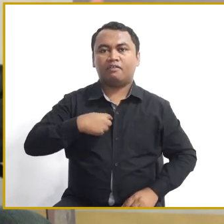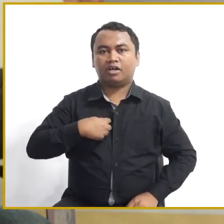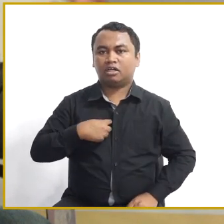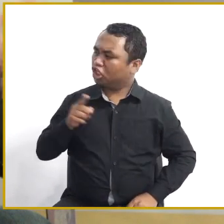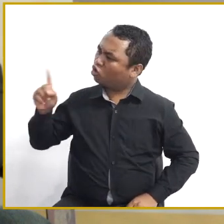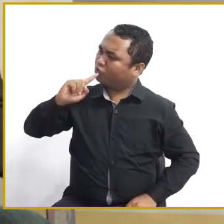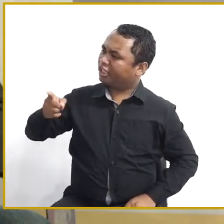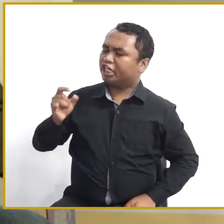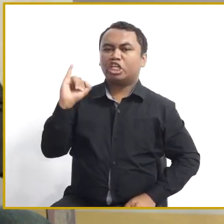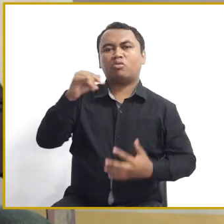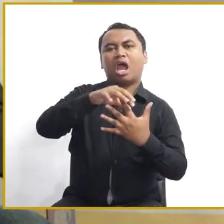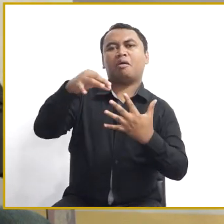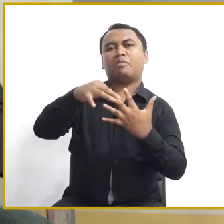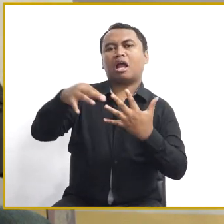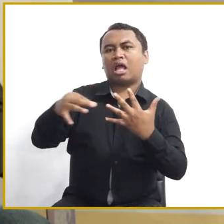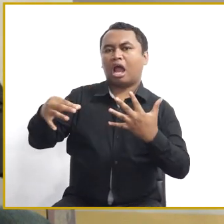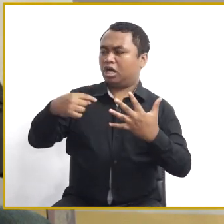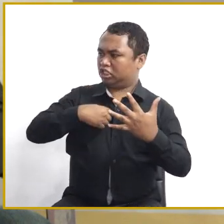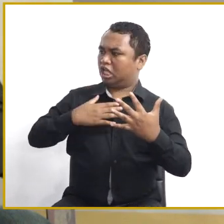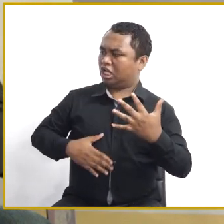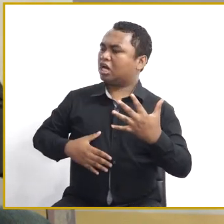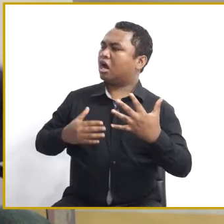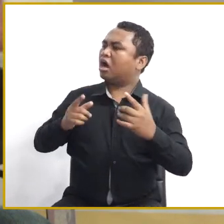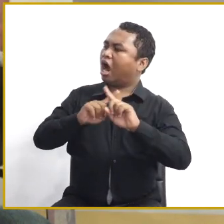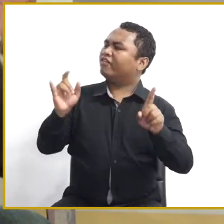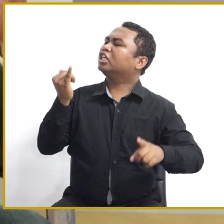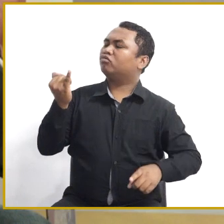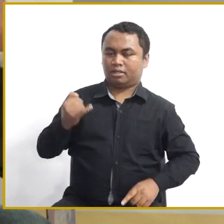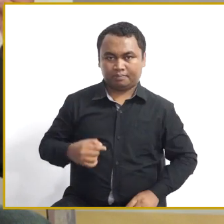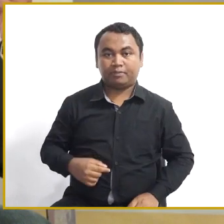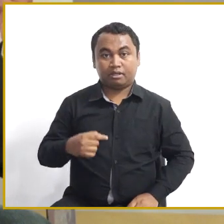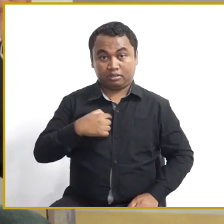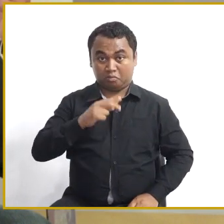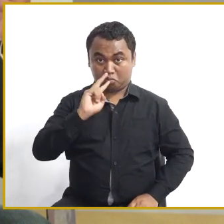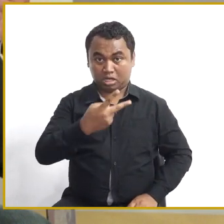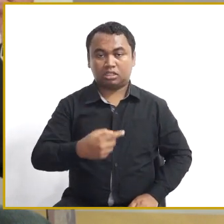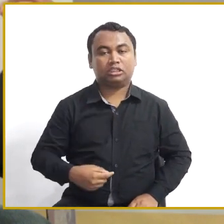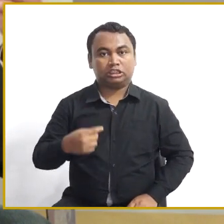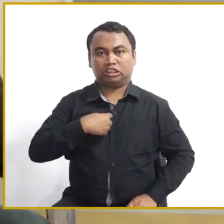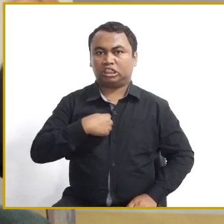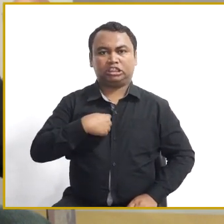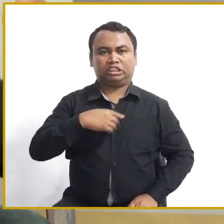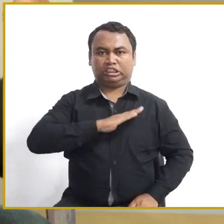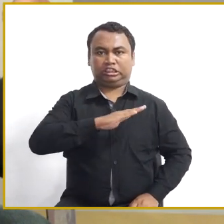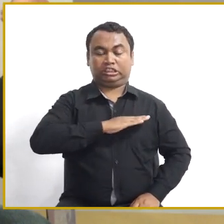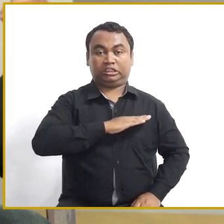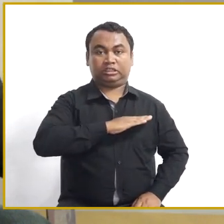anao amin'le kandida hafa, zaho tsy anisan'ny olona andeha